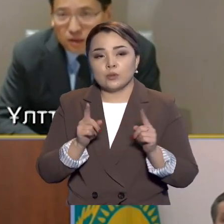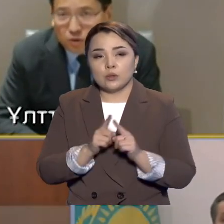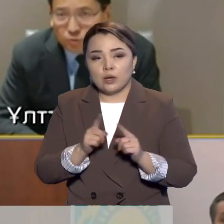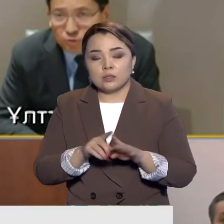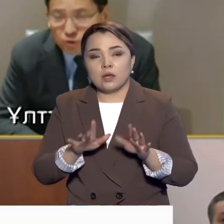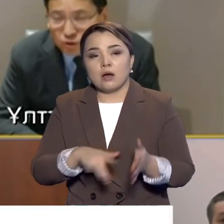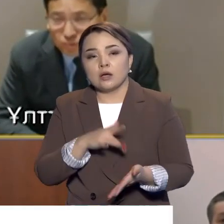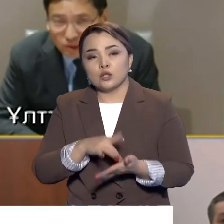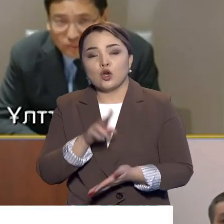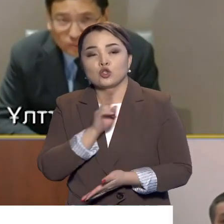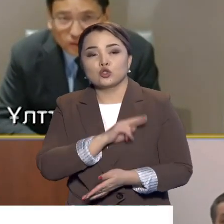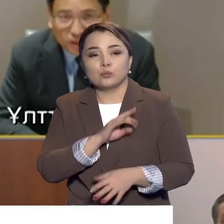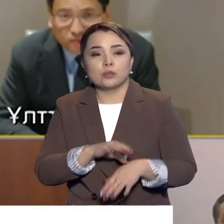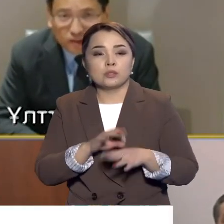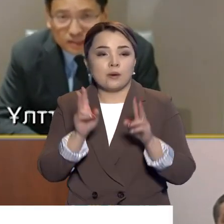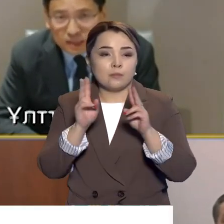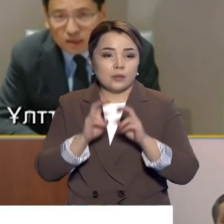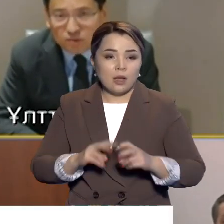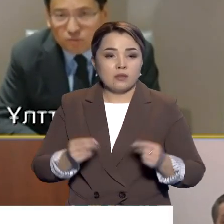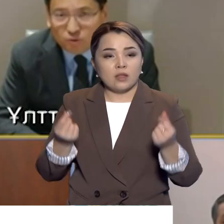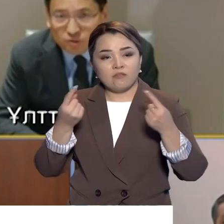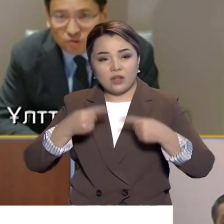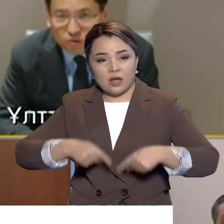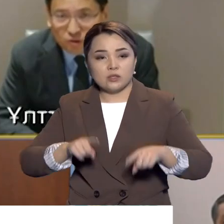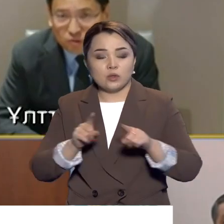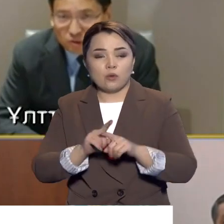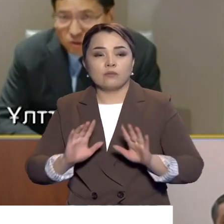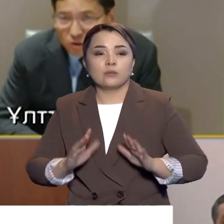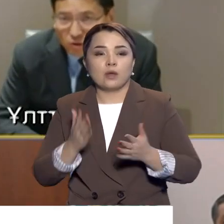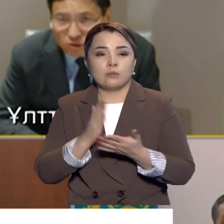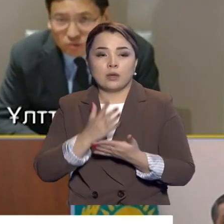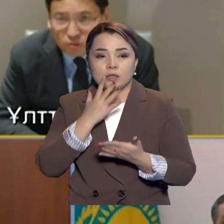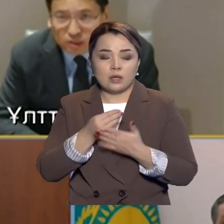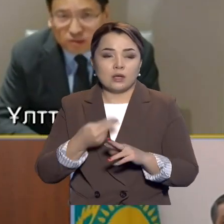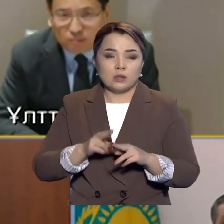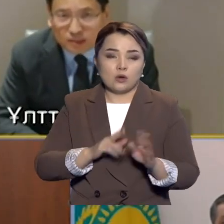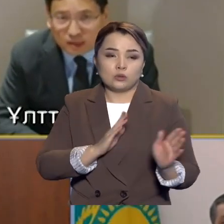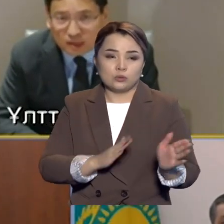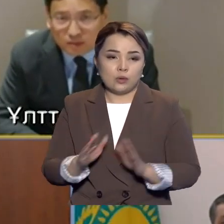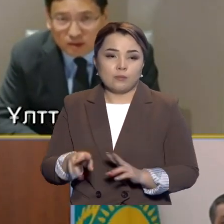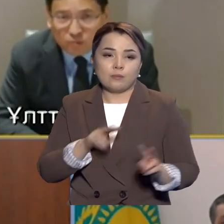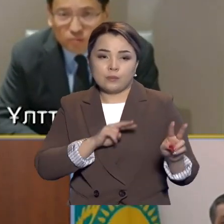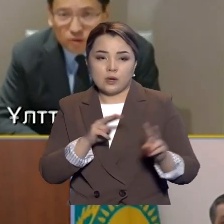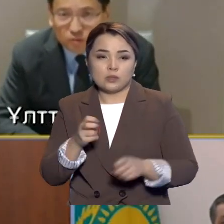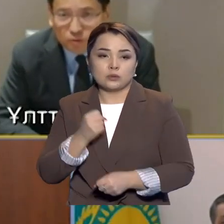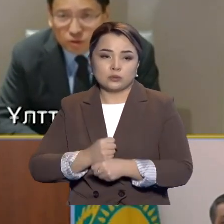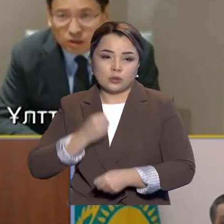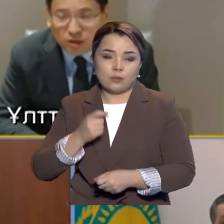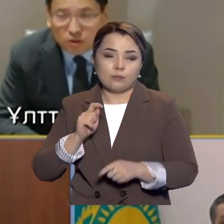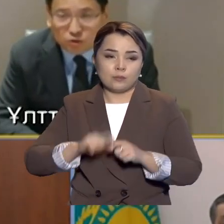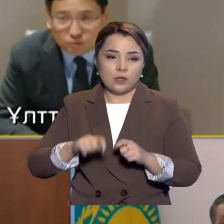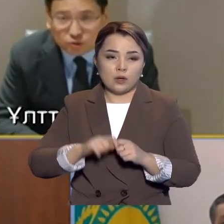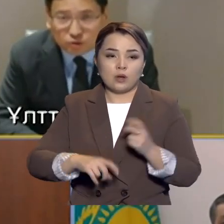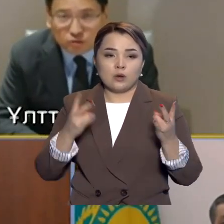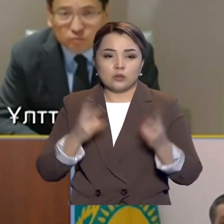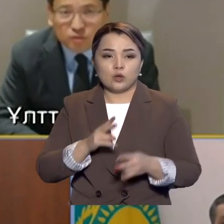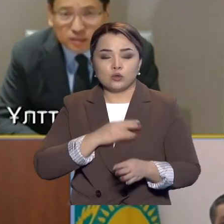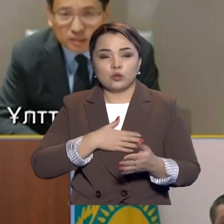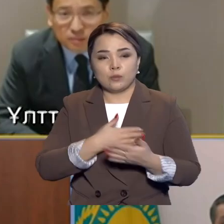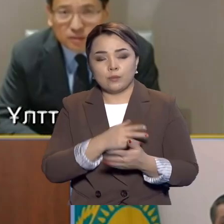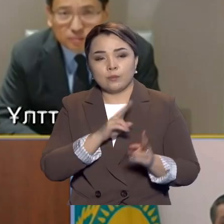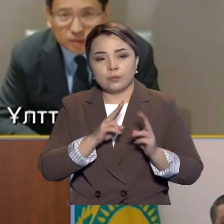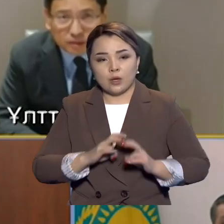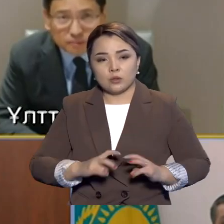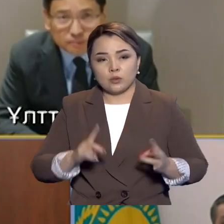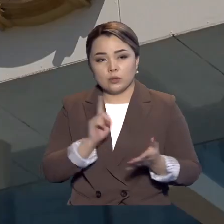ғана жұмыс жүргізбей, инфляцияға өзінің үлесін қосатын басқа да тамақ өнімдері бойынша жұмыс жүргізілуі тиіс